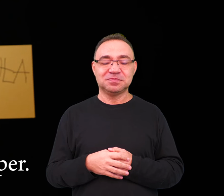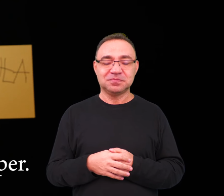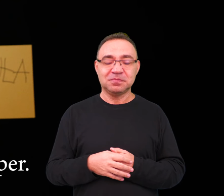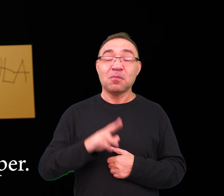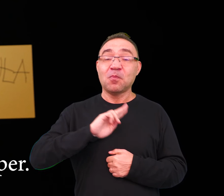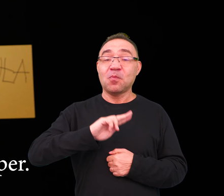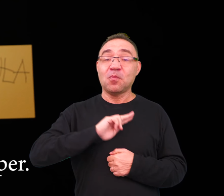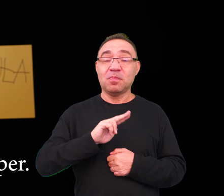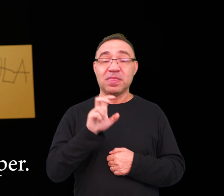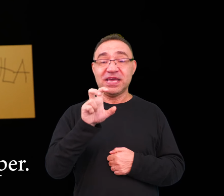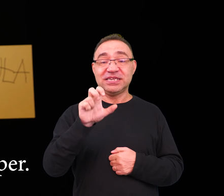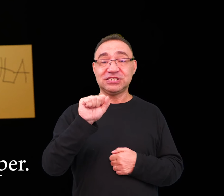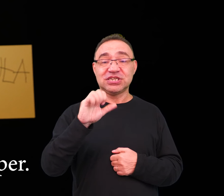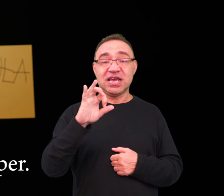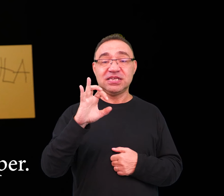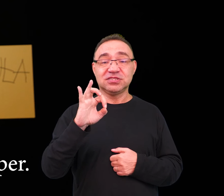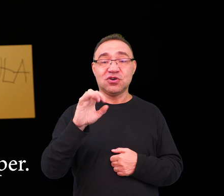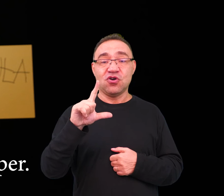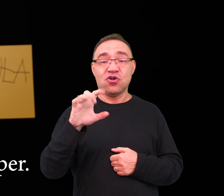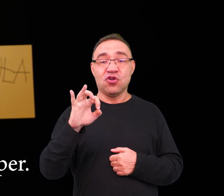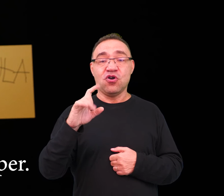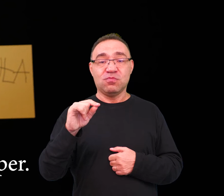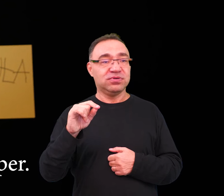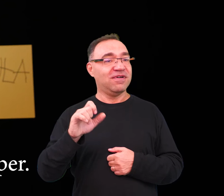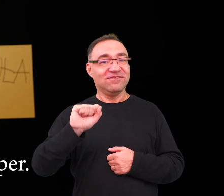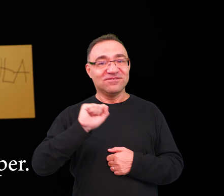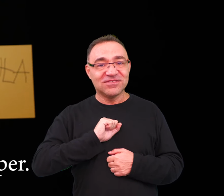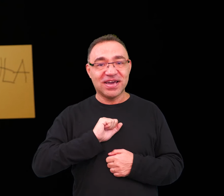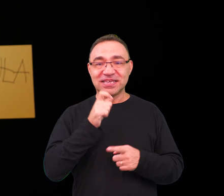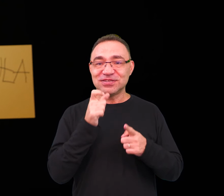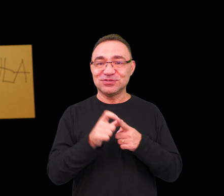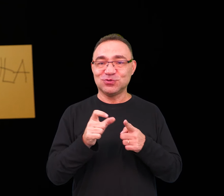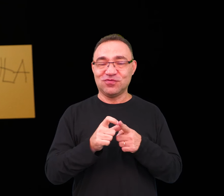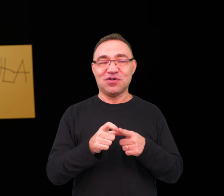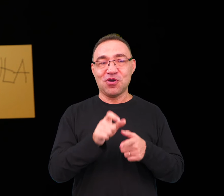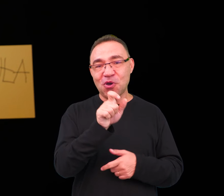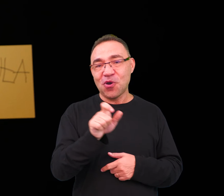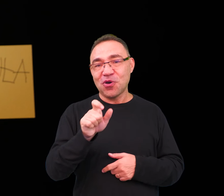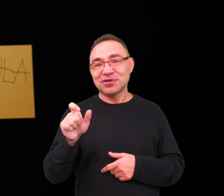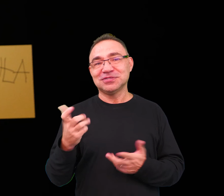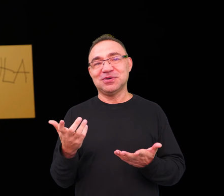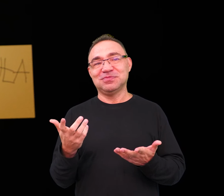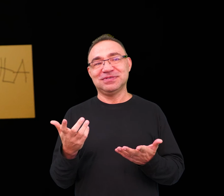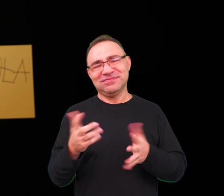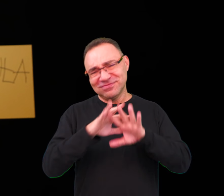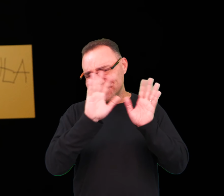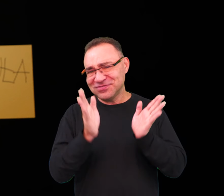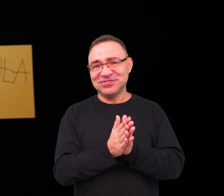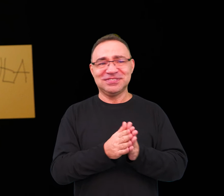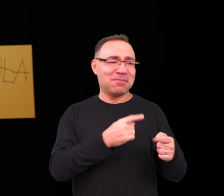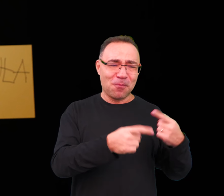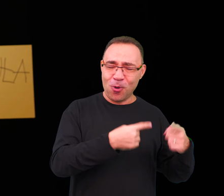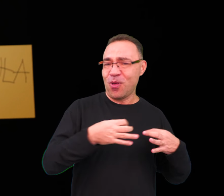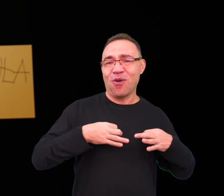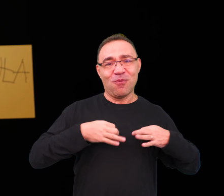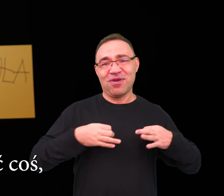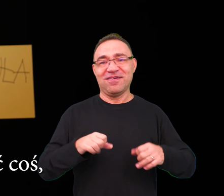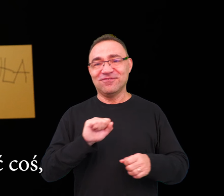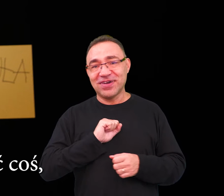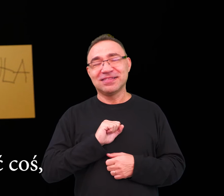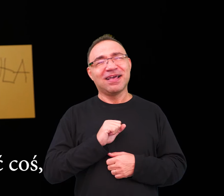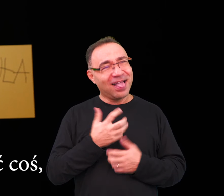Bardzo mi się podoba czasolep, bo to słowo jest dla mnie super. Dla osób, no to w ogóle dla każdego pokolenia jest